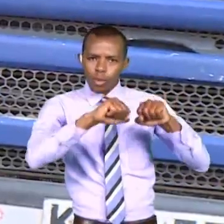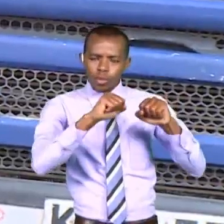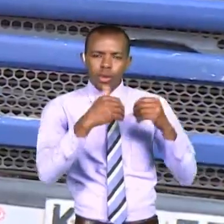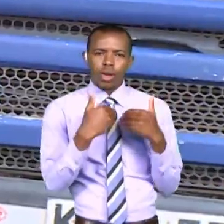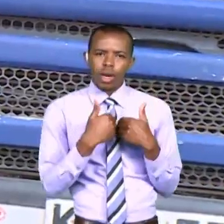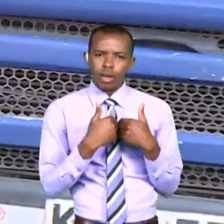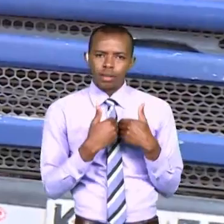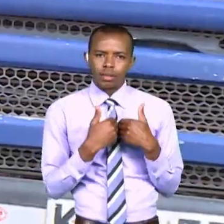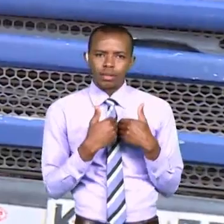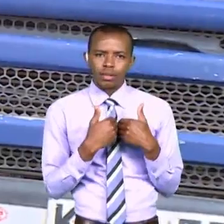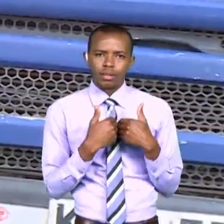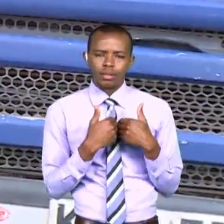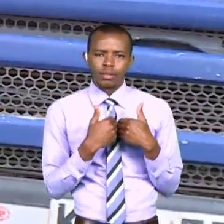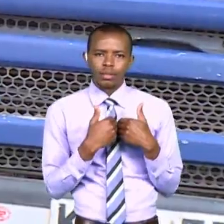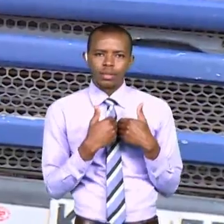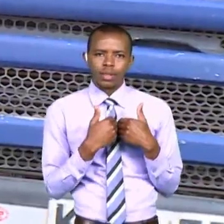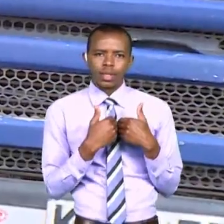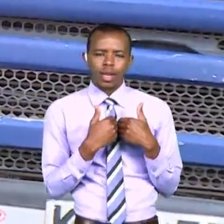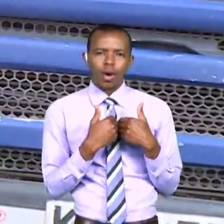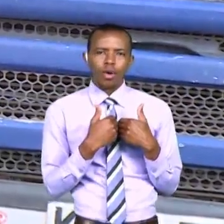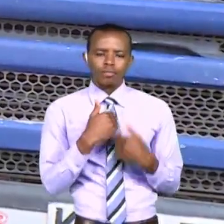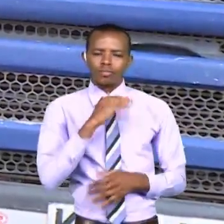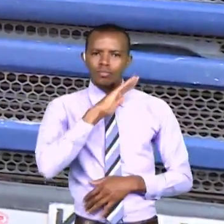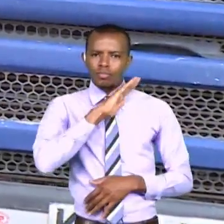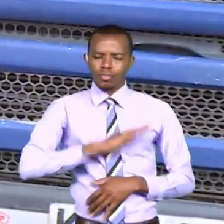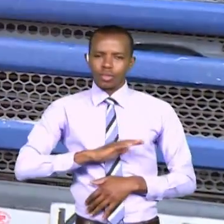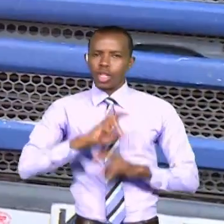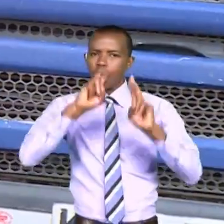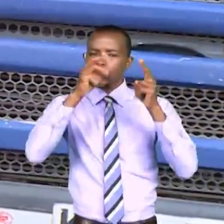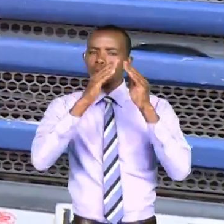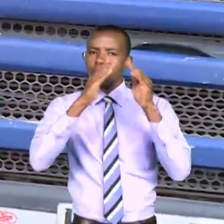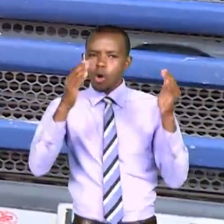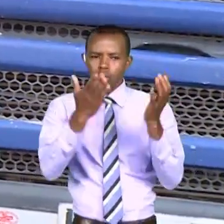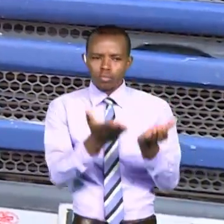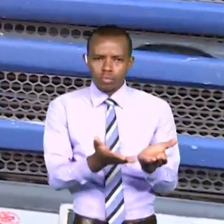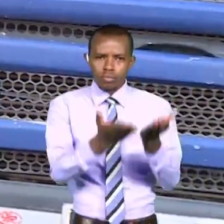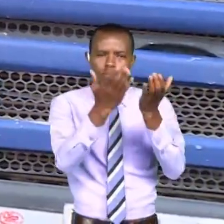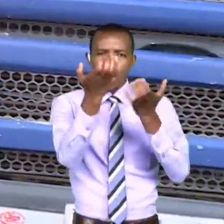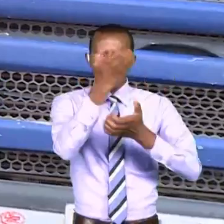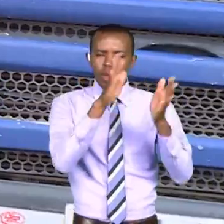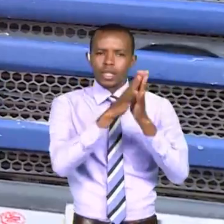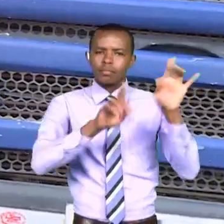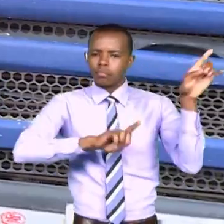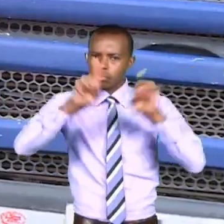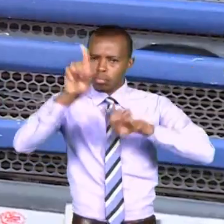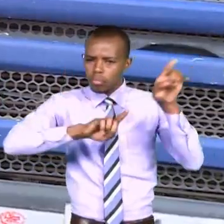kukawa na jambo ambalo tunaitwa kwamba afueni kwa swala hili haswa kukuza uchumi na usafiri